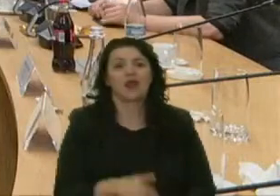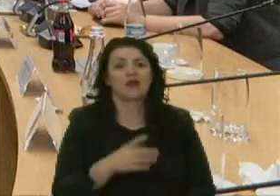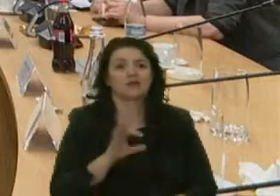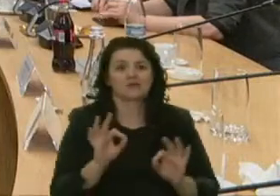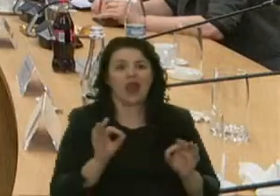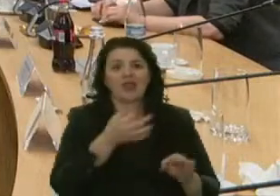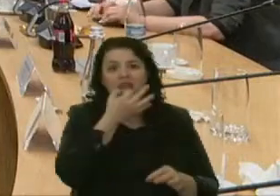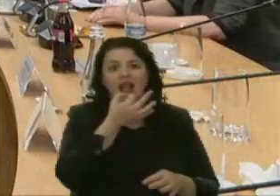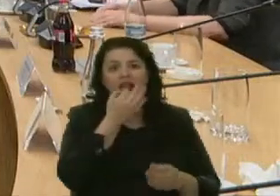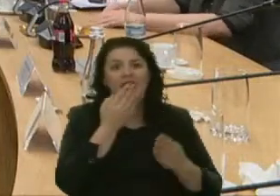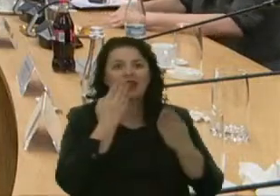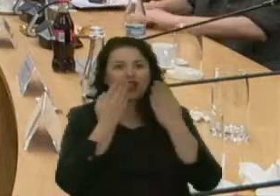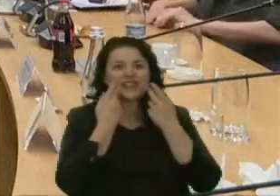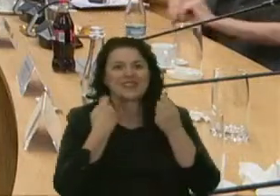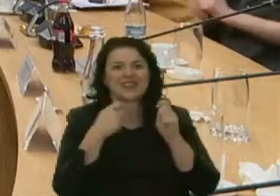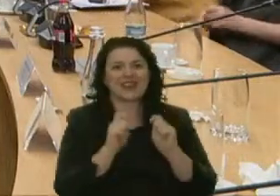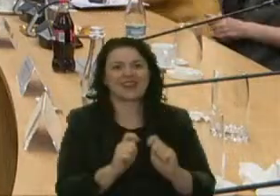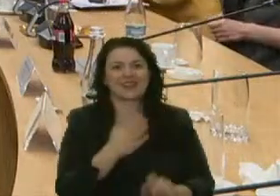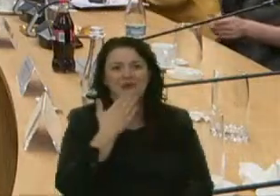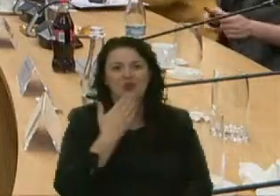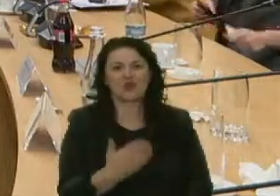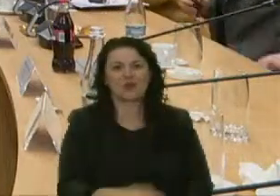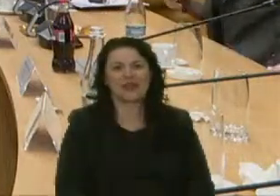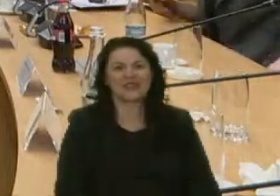intervenții declar ședința închisă